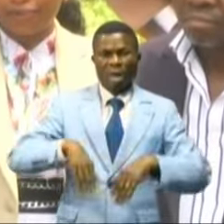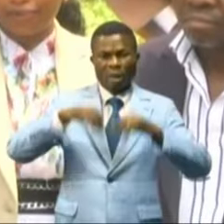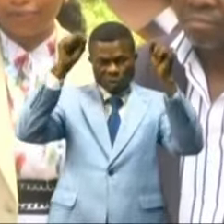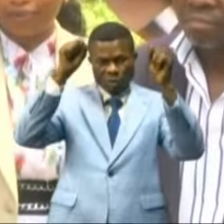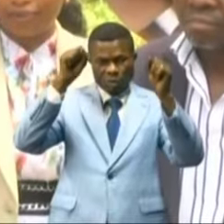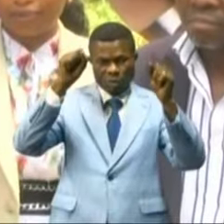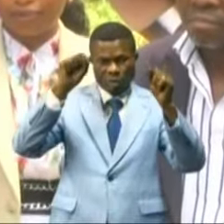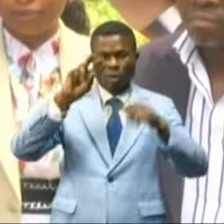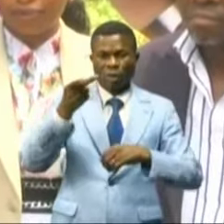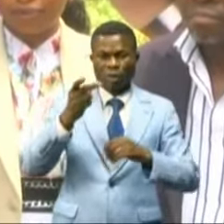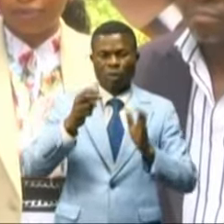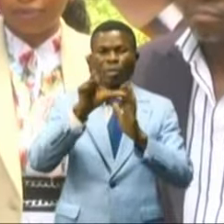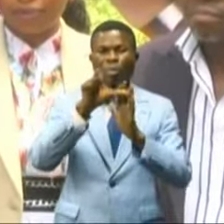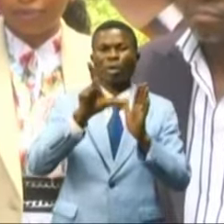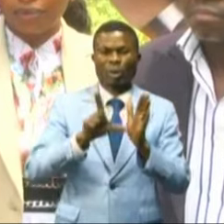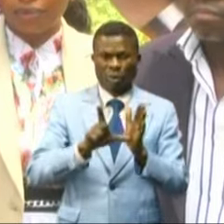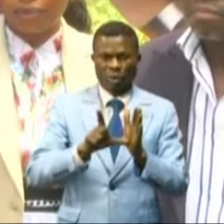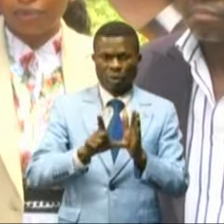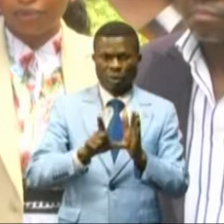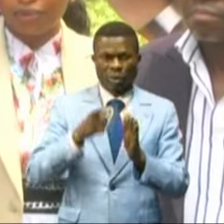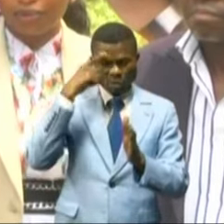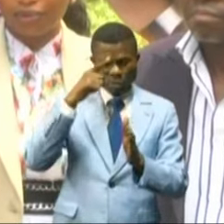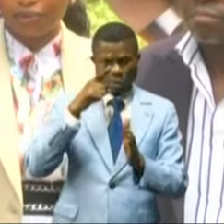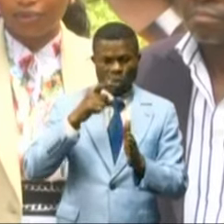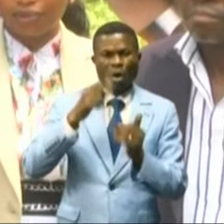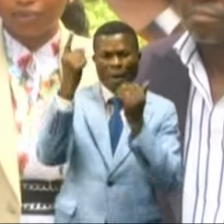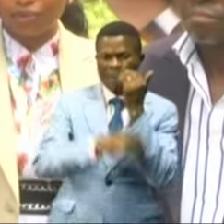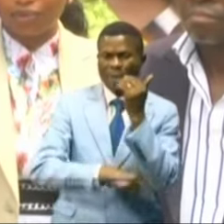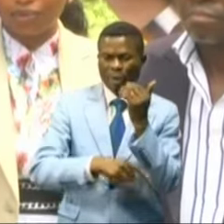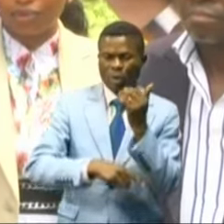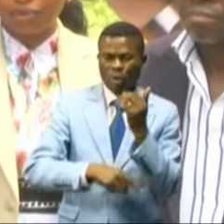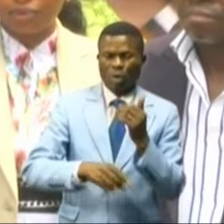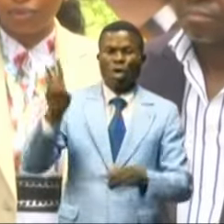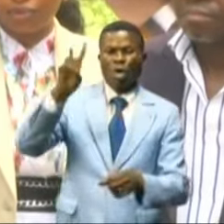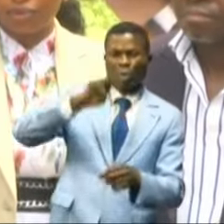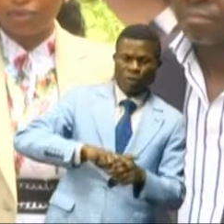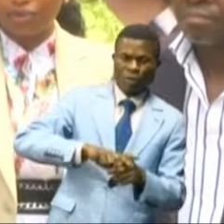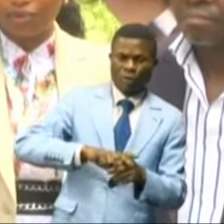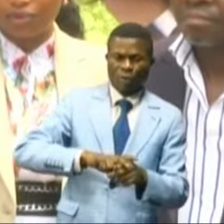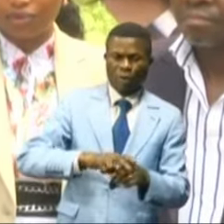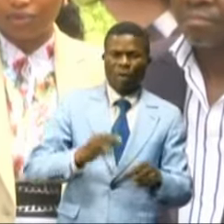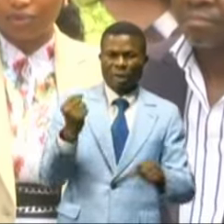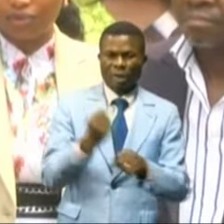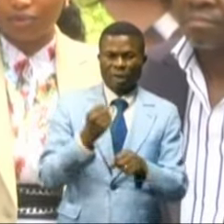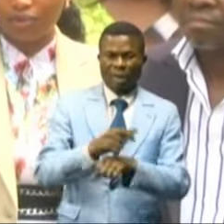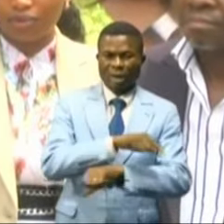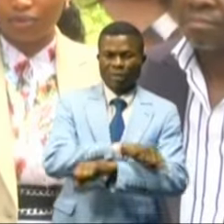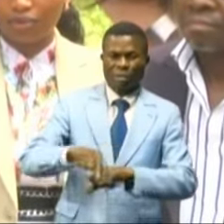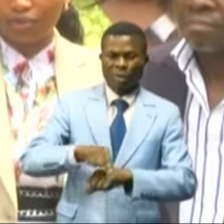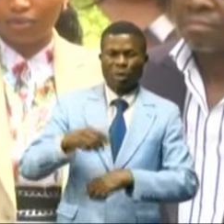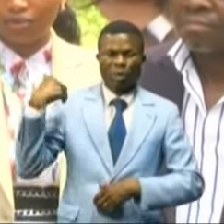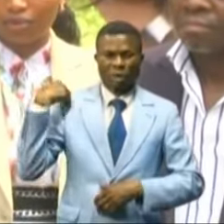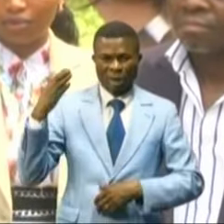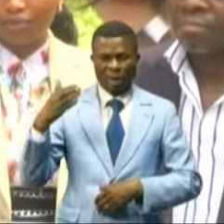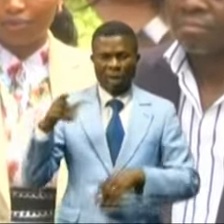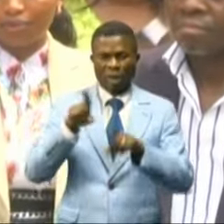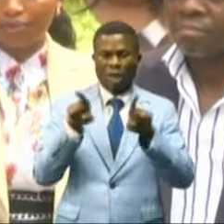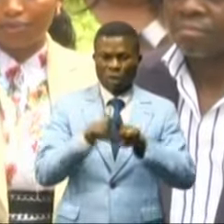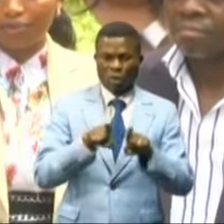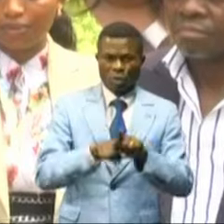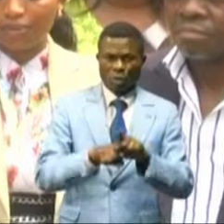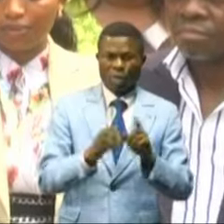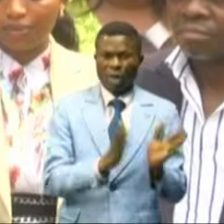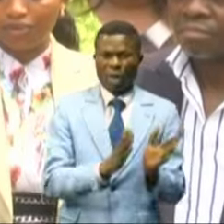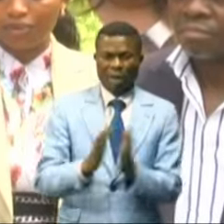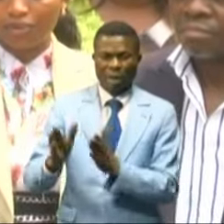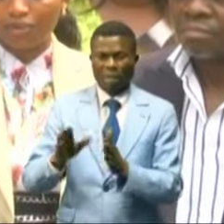une deuxième loi pour rendre pénale certaines violations des procédures administratives telles que les